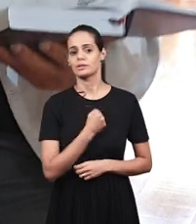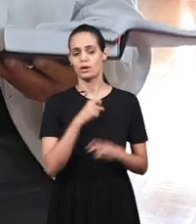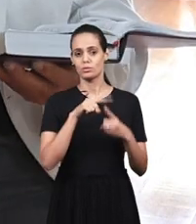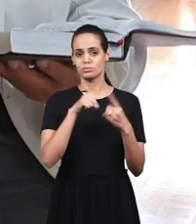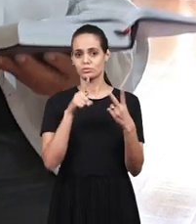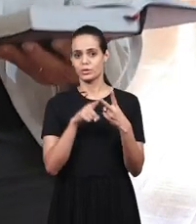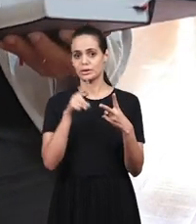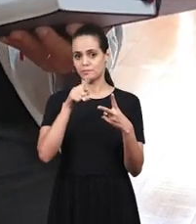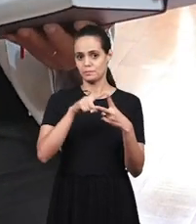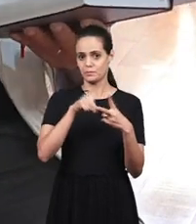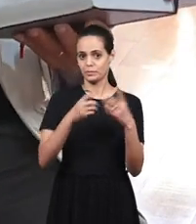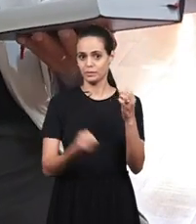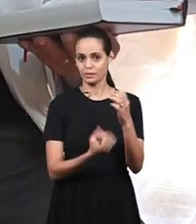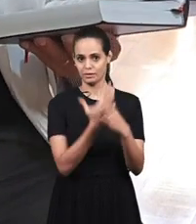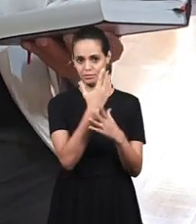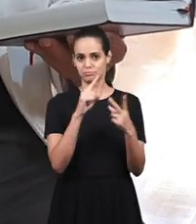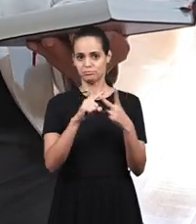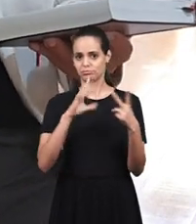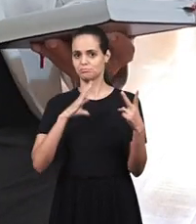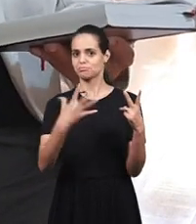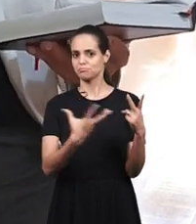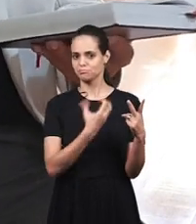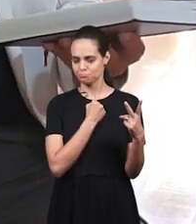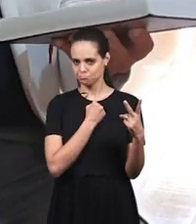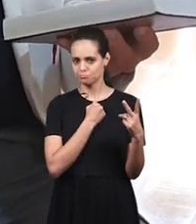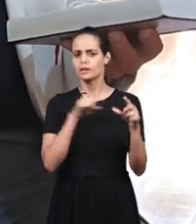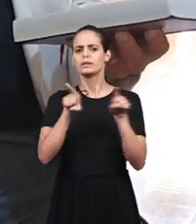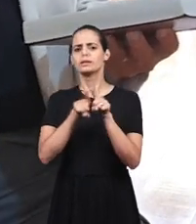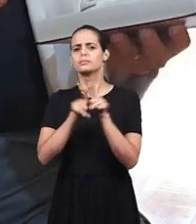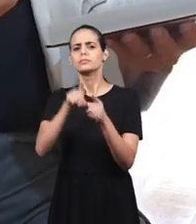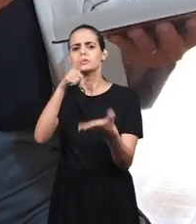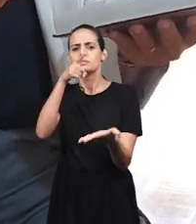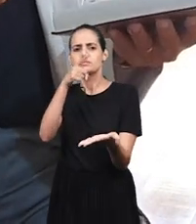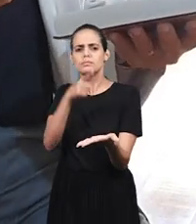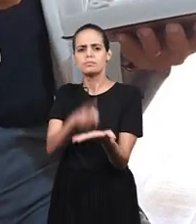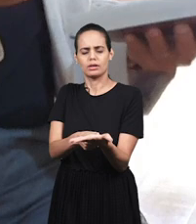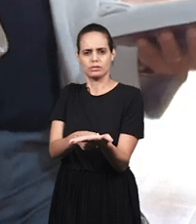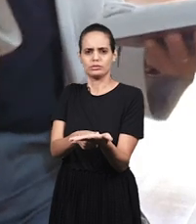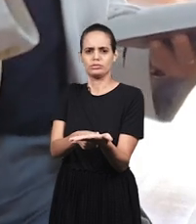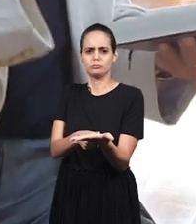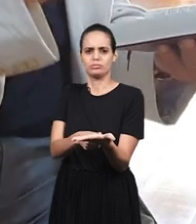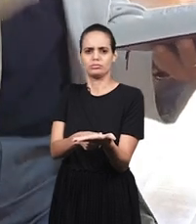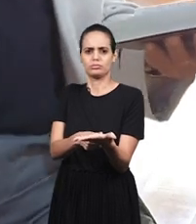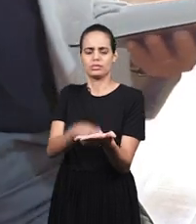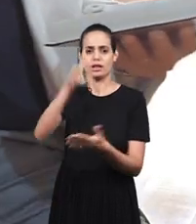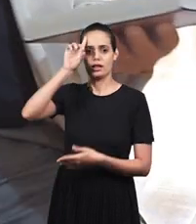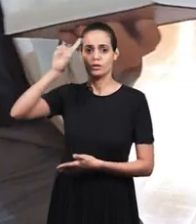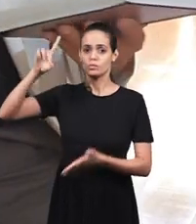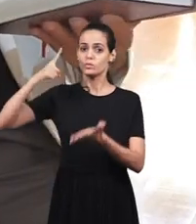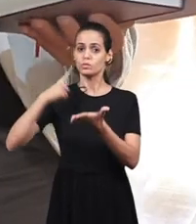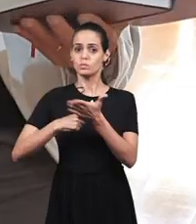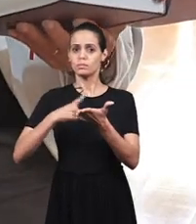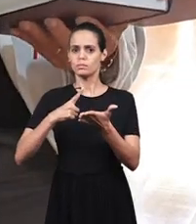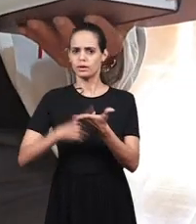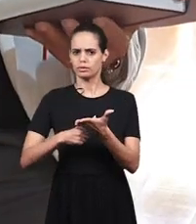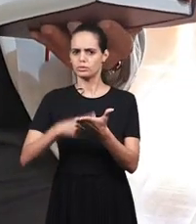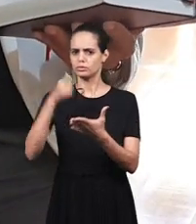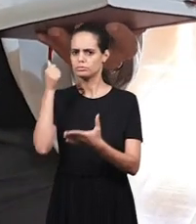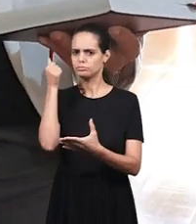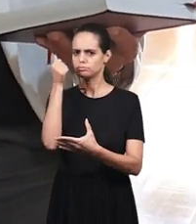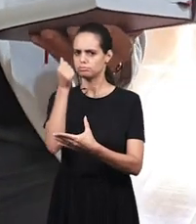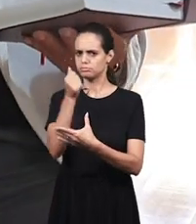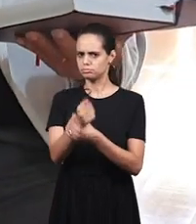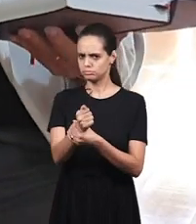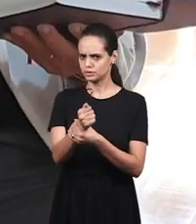в Троице. В завете, когда Бог заключил завет с Авраамом,